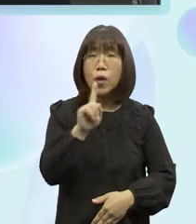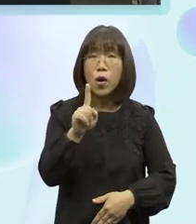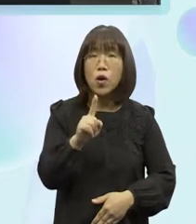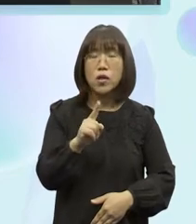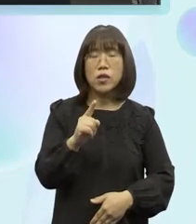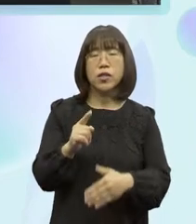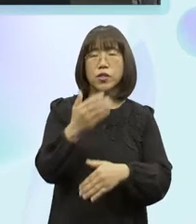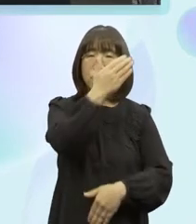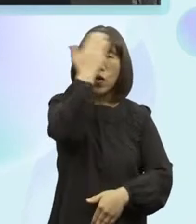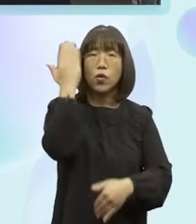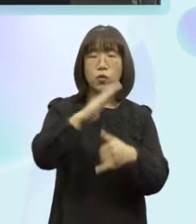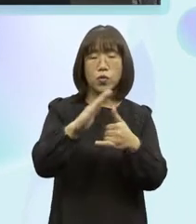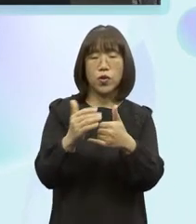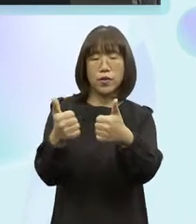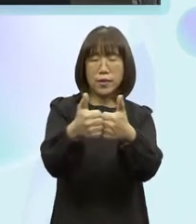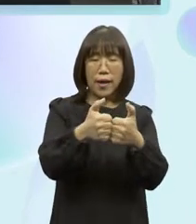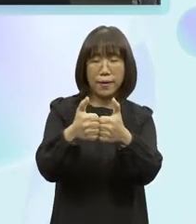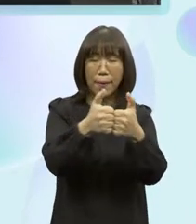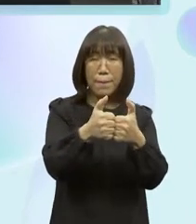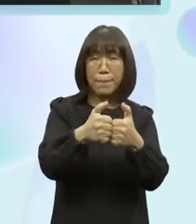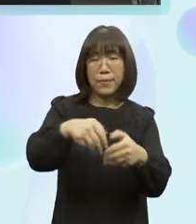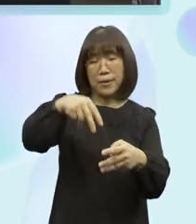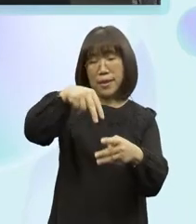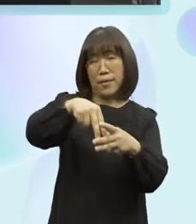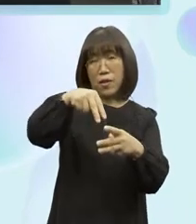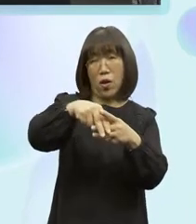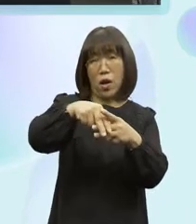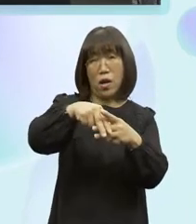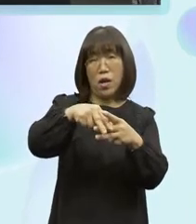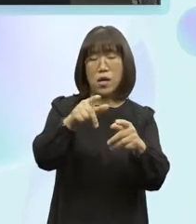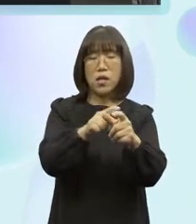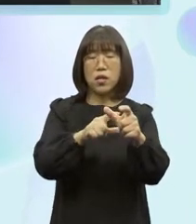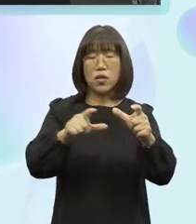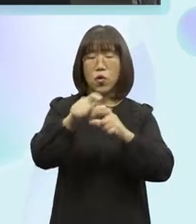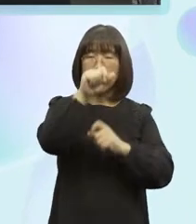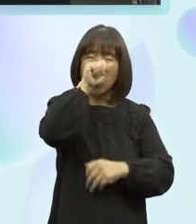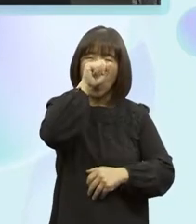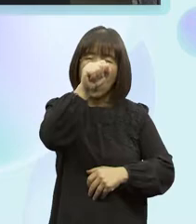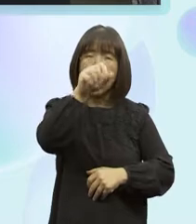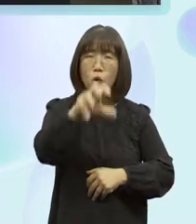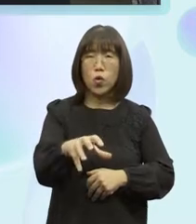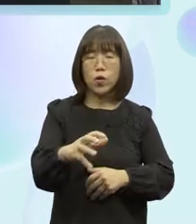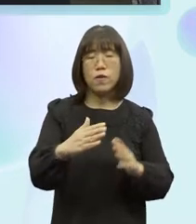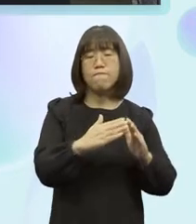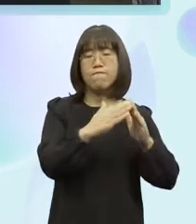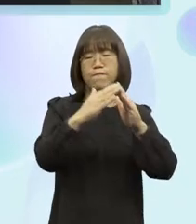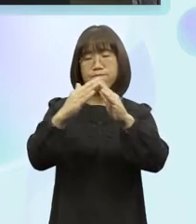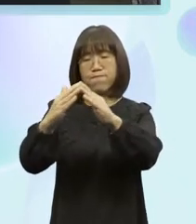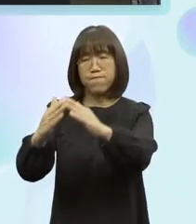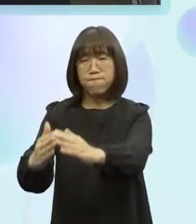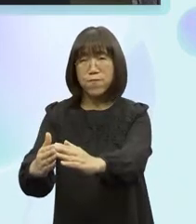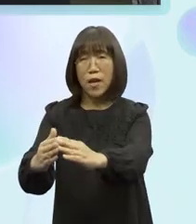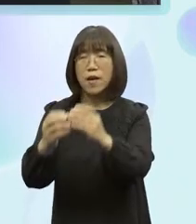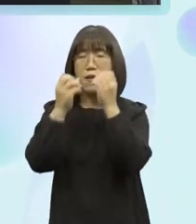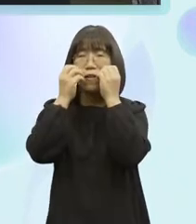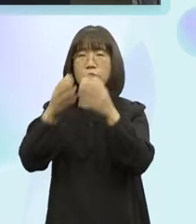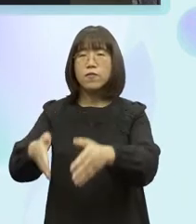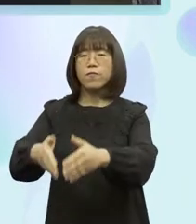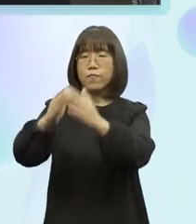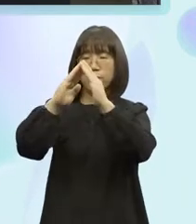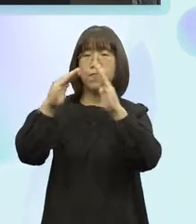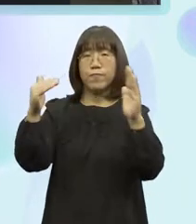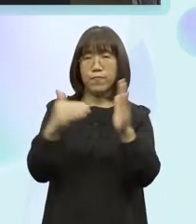가 새 보금자리를 마련했습니다 기존 센터 에 비해 상담 공간과 편의시설이 충분히 확보될